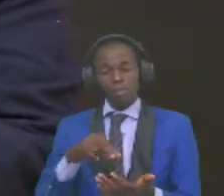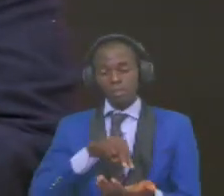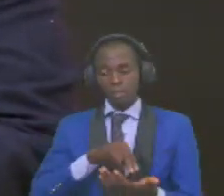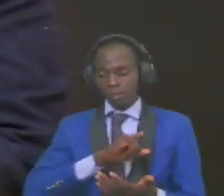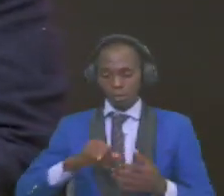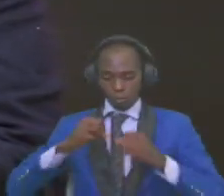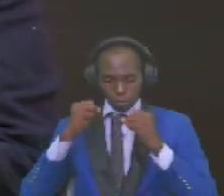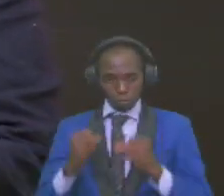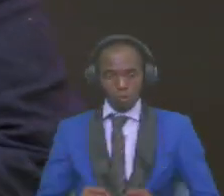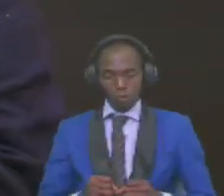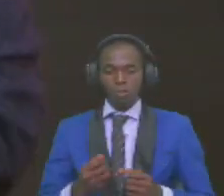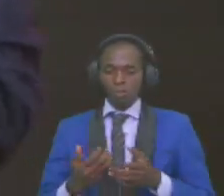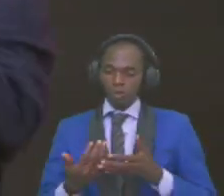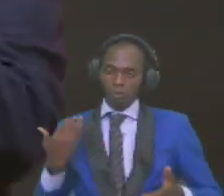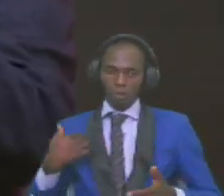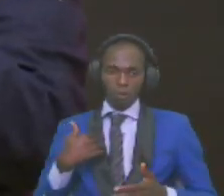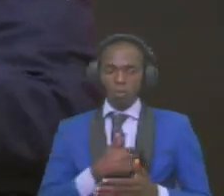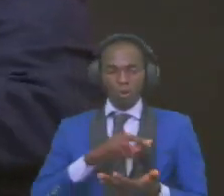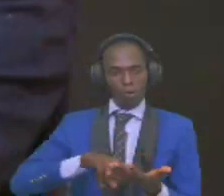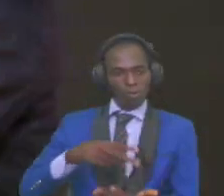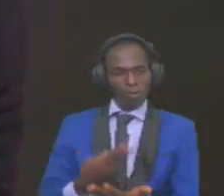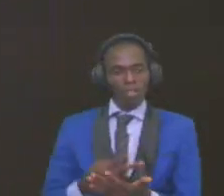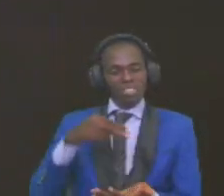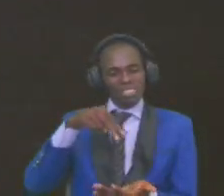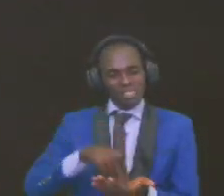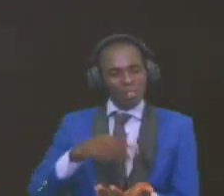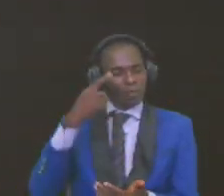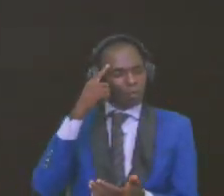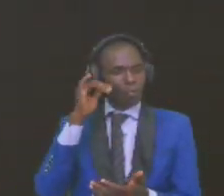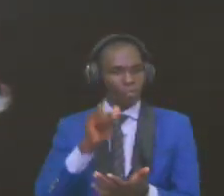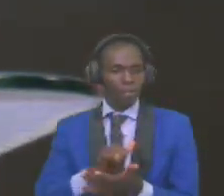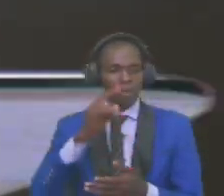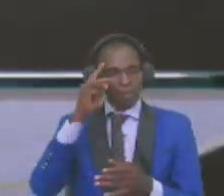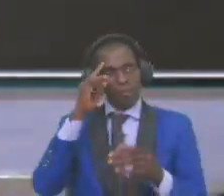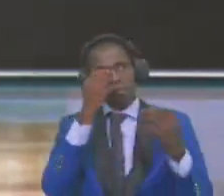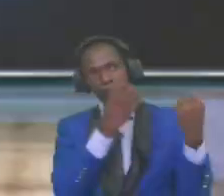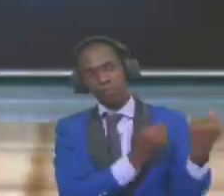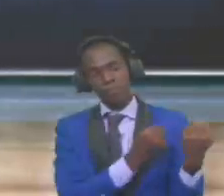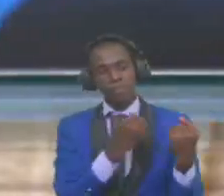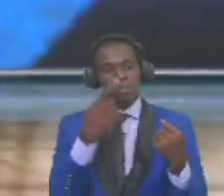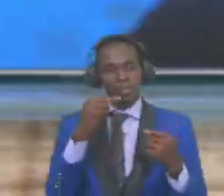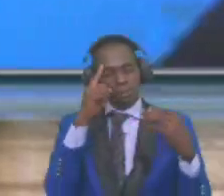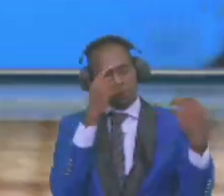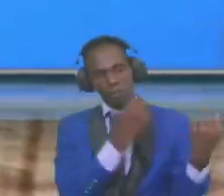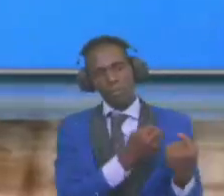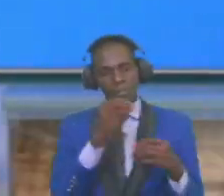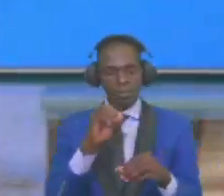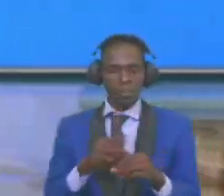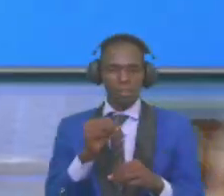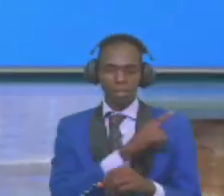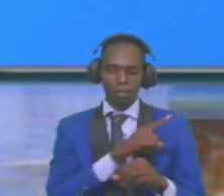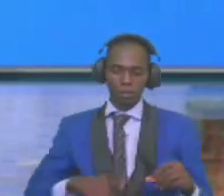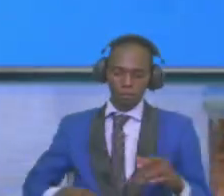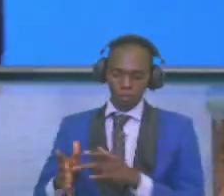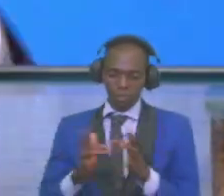fermée pour les choses pour lesquelles j'ai envie de me refaire sinon environ nous devons faire pour cette fois la